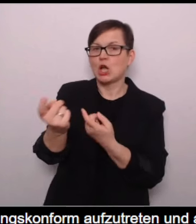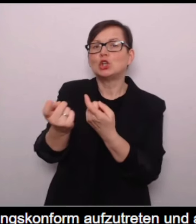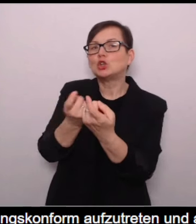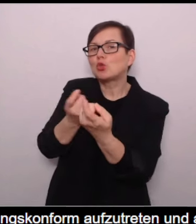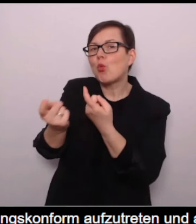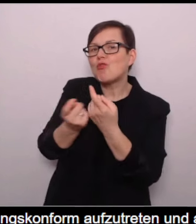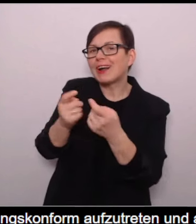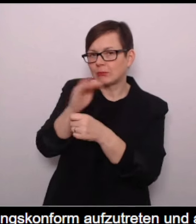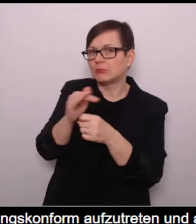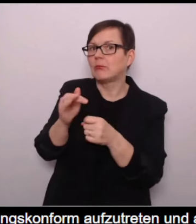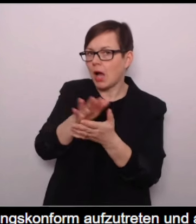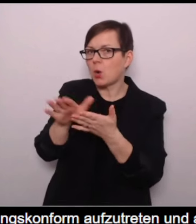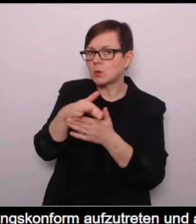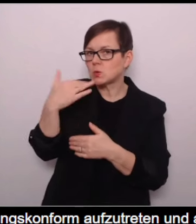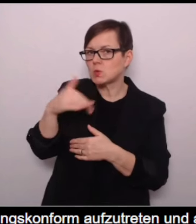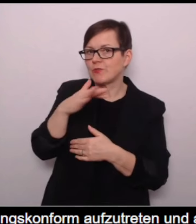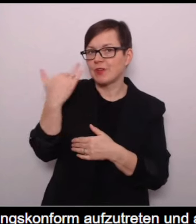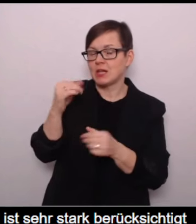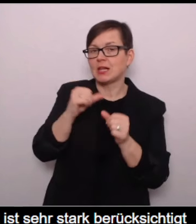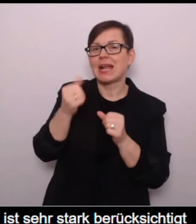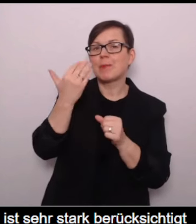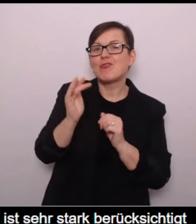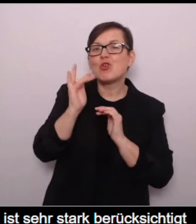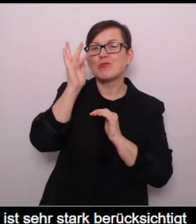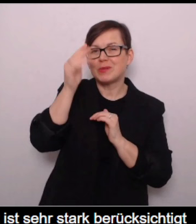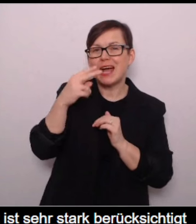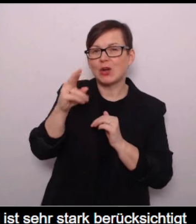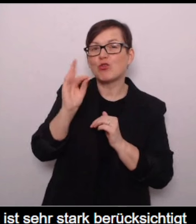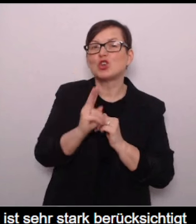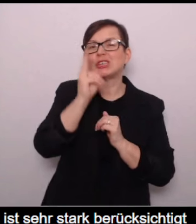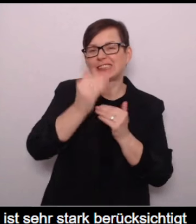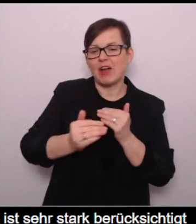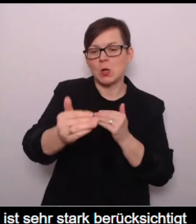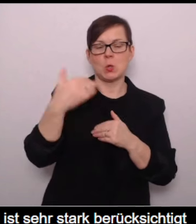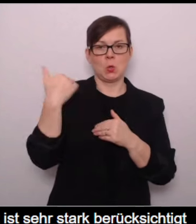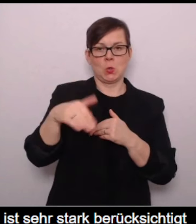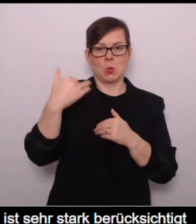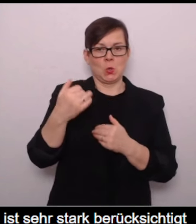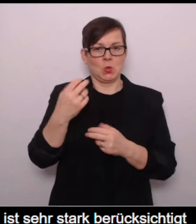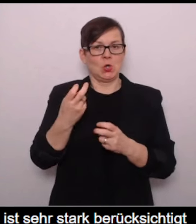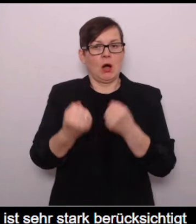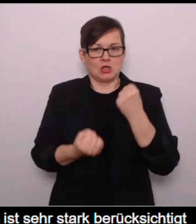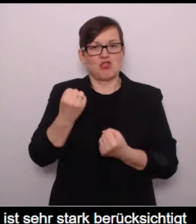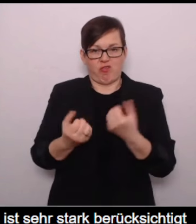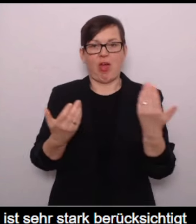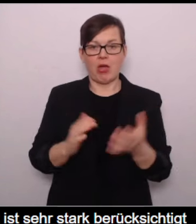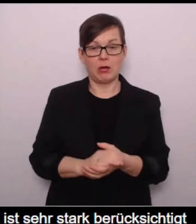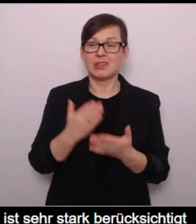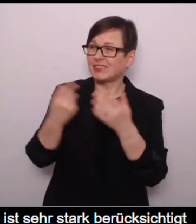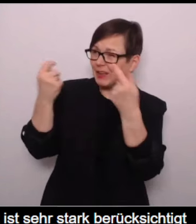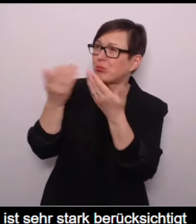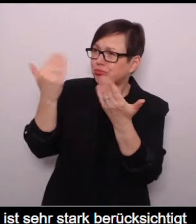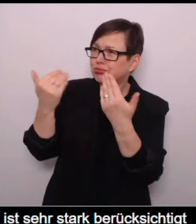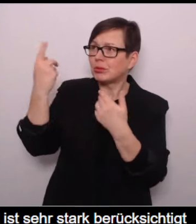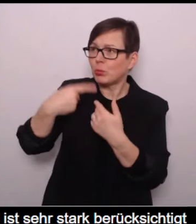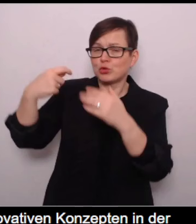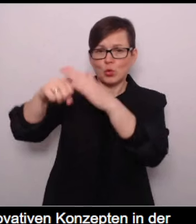Trotzdem will ich hinweisen auf die hohen Ausgaben im Zuwanderungsbereich, im Migrationsbereich mit rund 5 Milliarden Euro in diesen